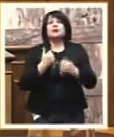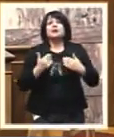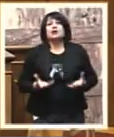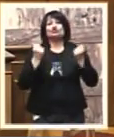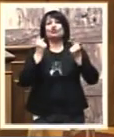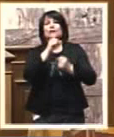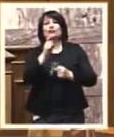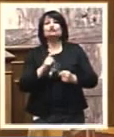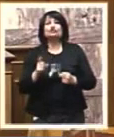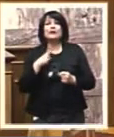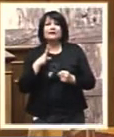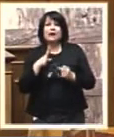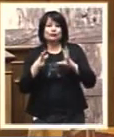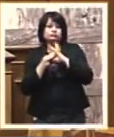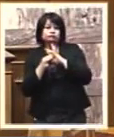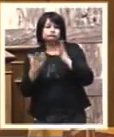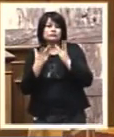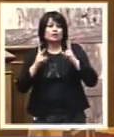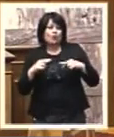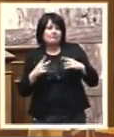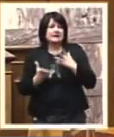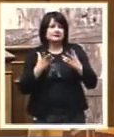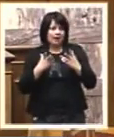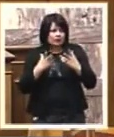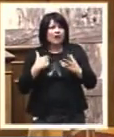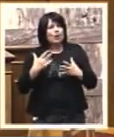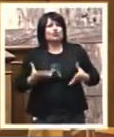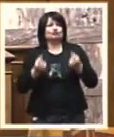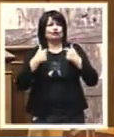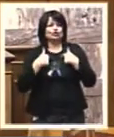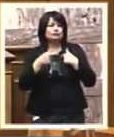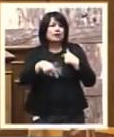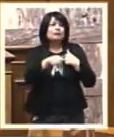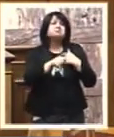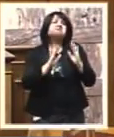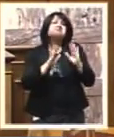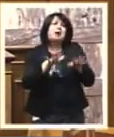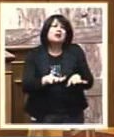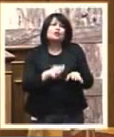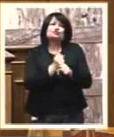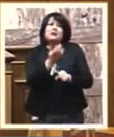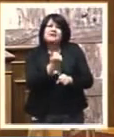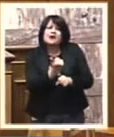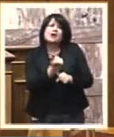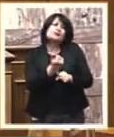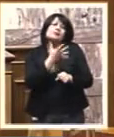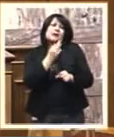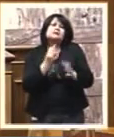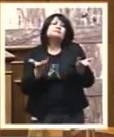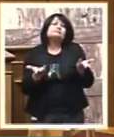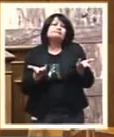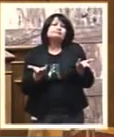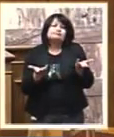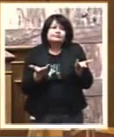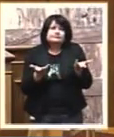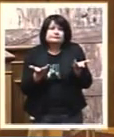πρόσβαση στην πίτα της εξουσίας, και αυτό το στοίχημα κατακερμάτιζε την κοινωνία. Κατακερμάτιζε την συλλογική έκφραση